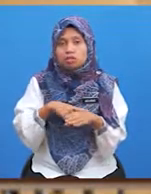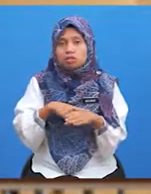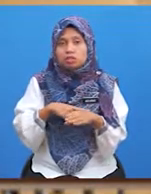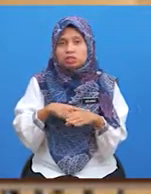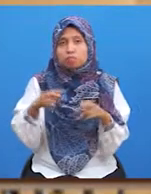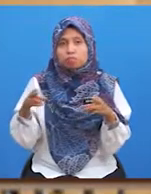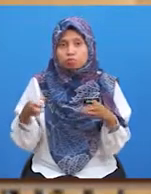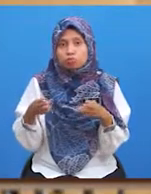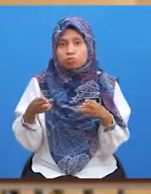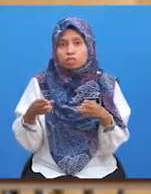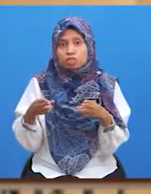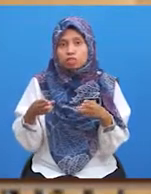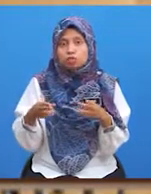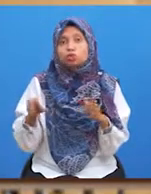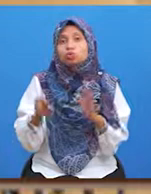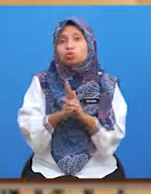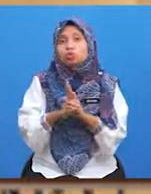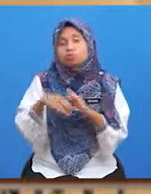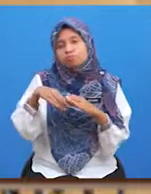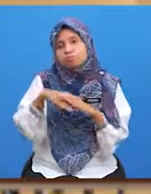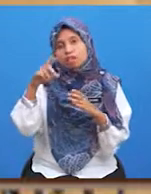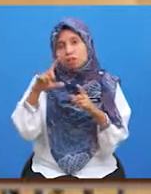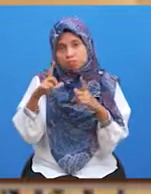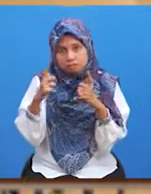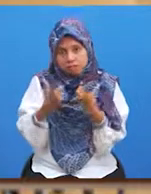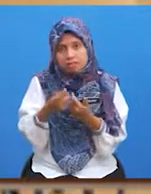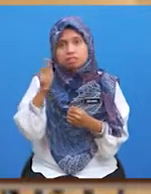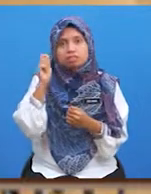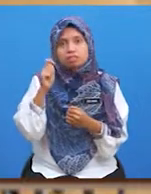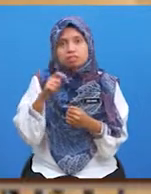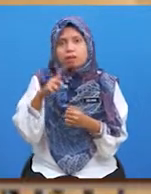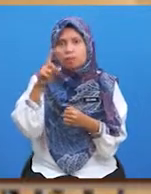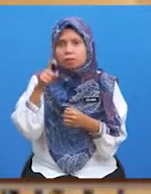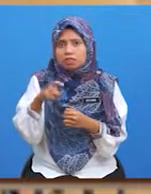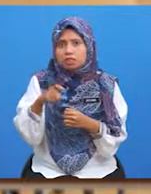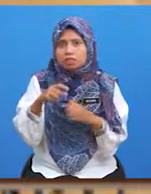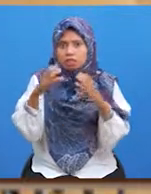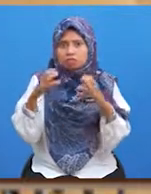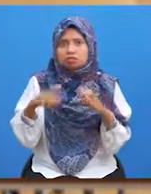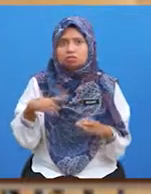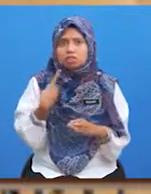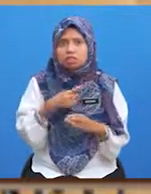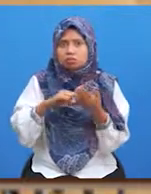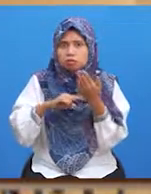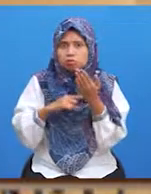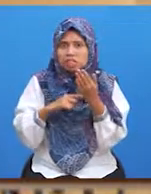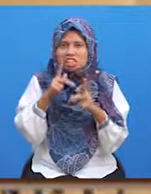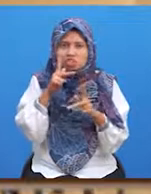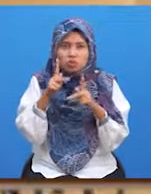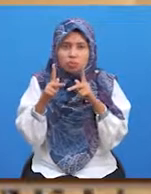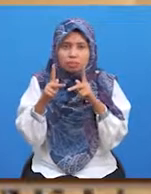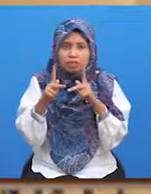contohnya situasi dalam kelas itu tadi, pasti cara kita memulakan